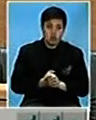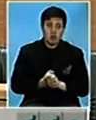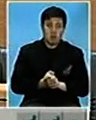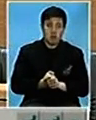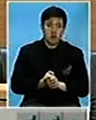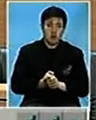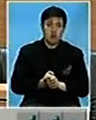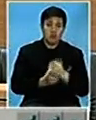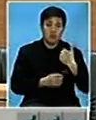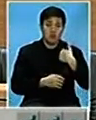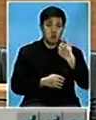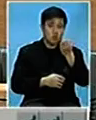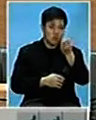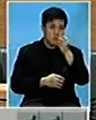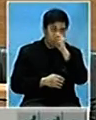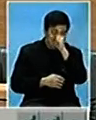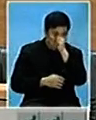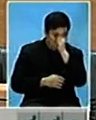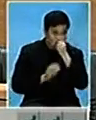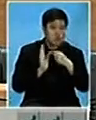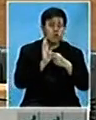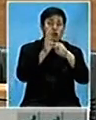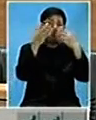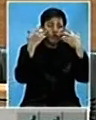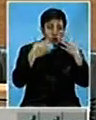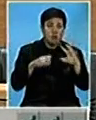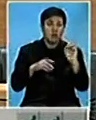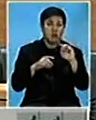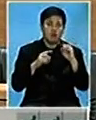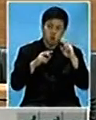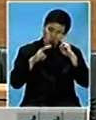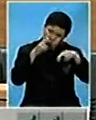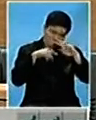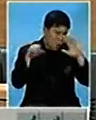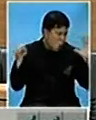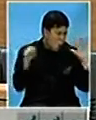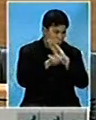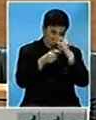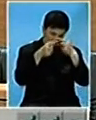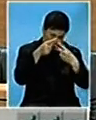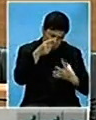ได้มีการพิสูจน์ยืนยันแล้วว่าไม่สามารถที่จะครอบคลุมทุกเรื่องทุกประเด็น